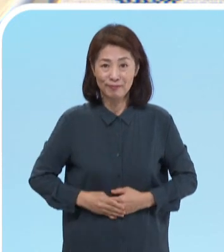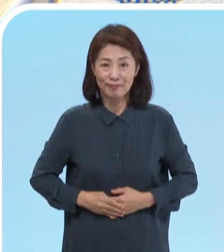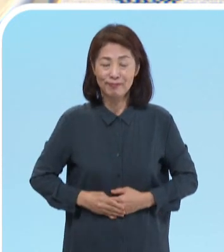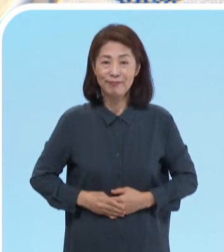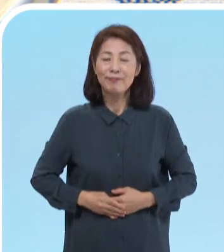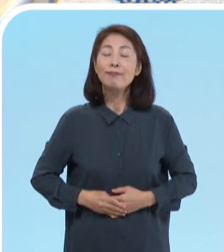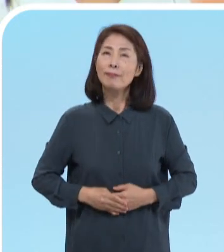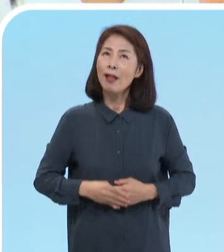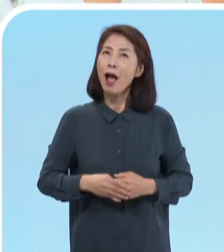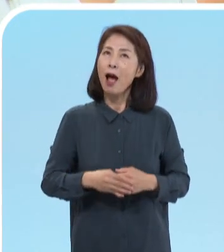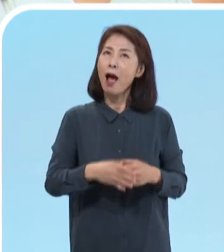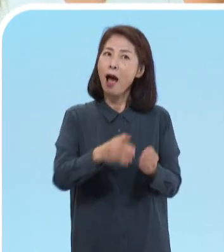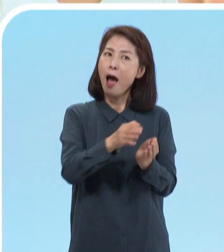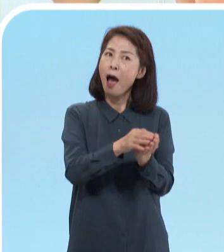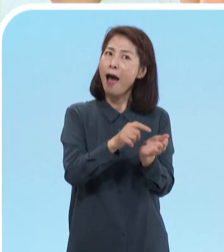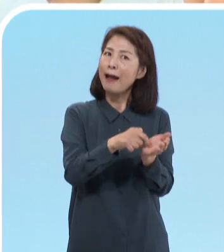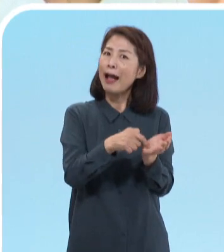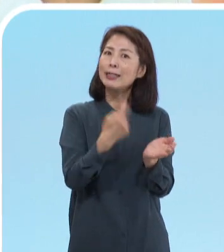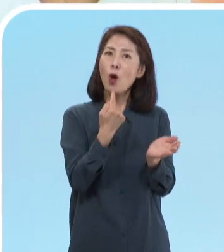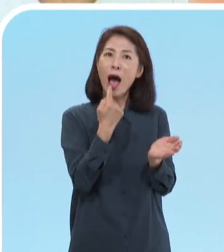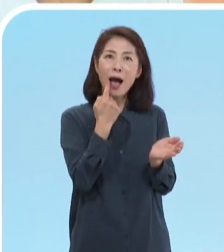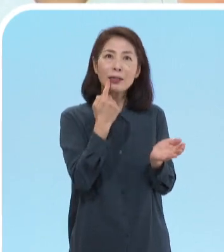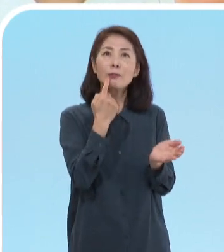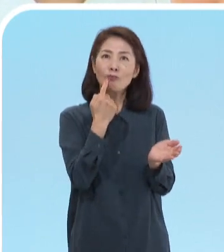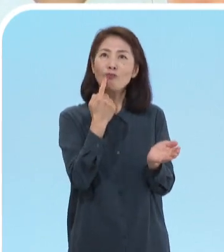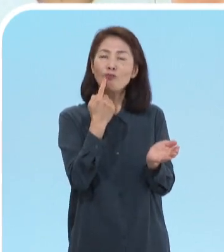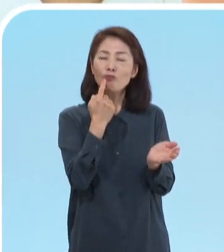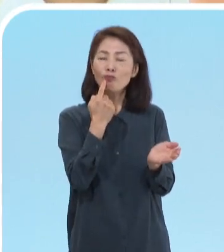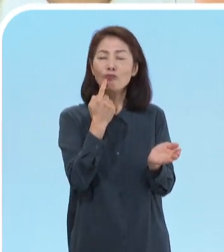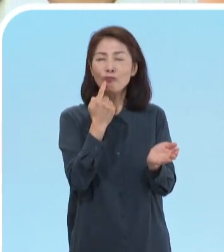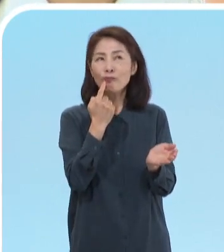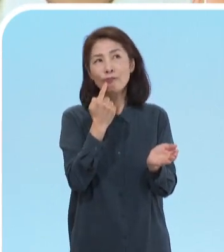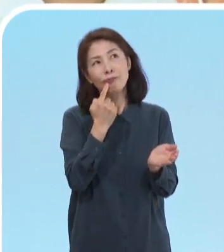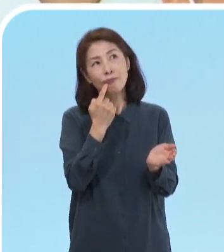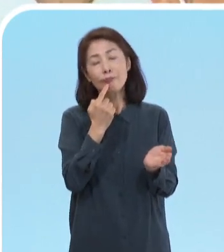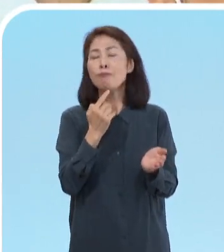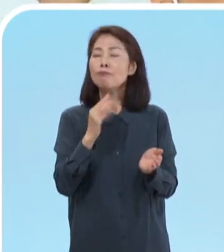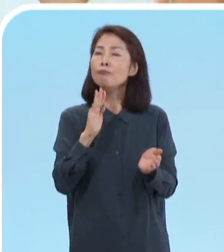か？ 最初に牡蠣が割ってき